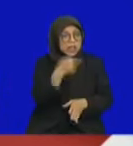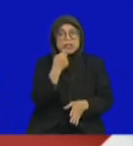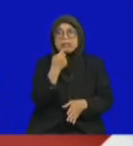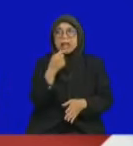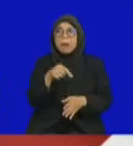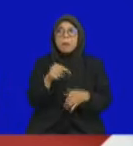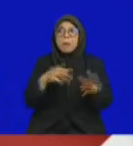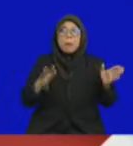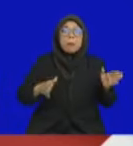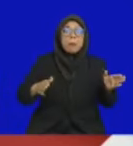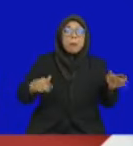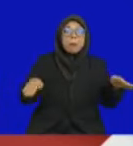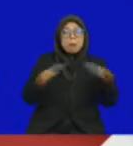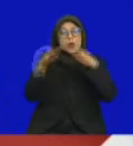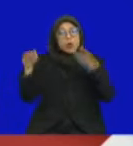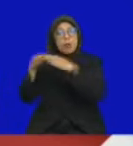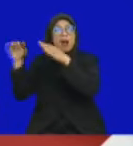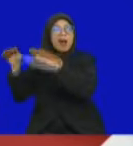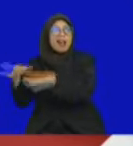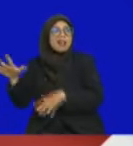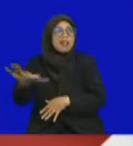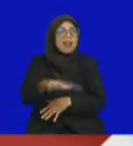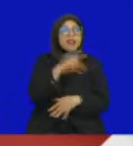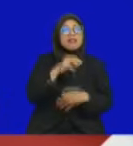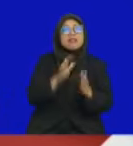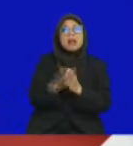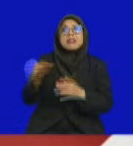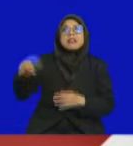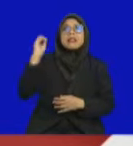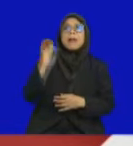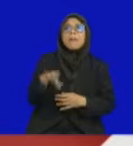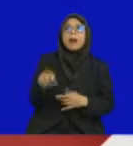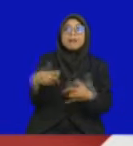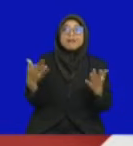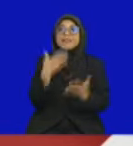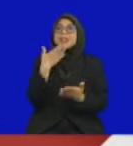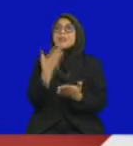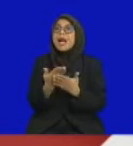pemukiman infrastruktur air minum bersih dan juga persampahan Terima